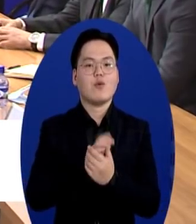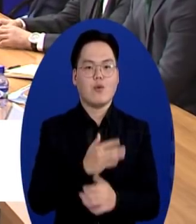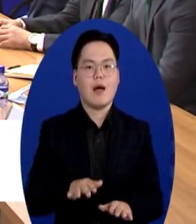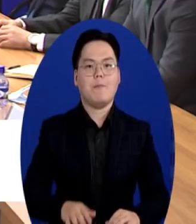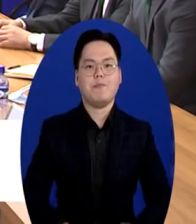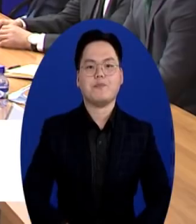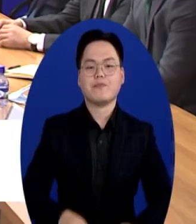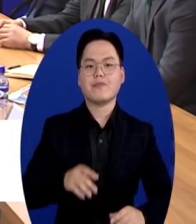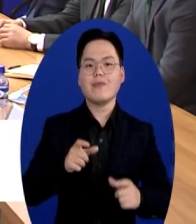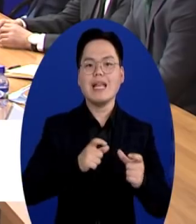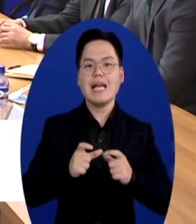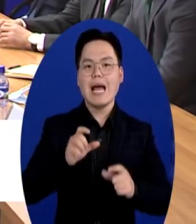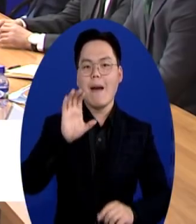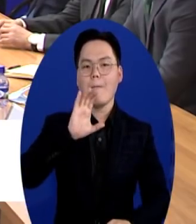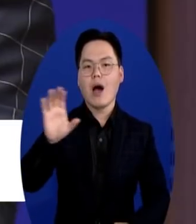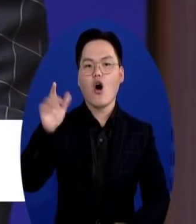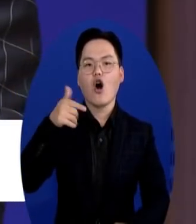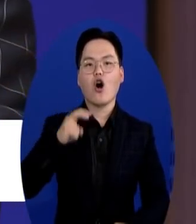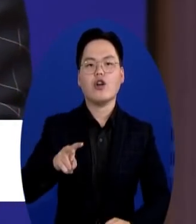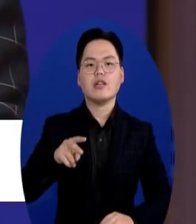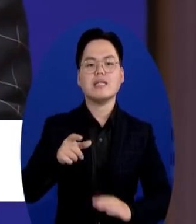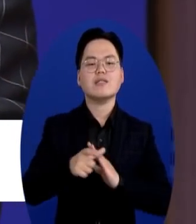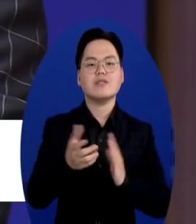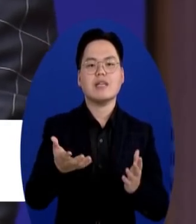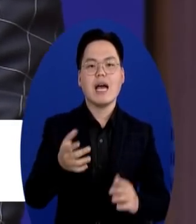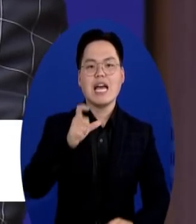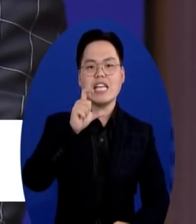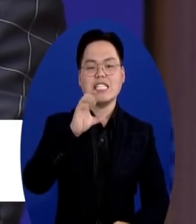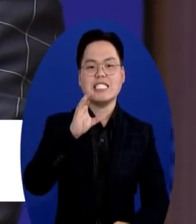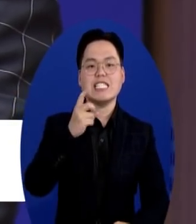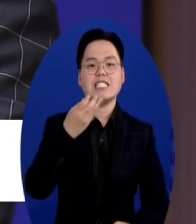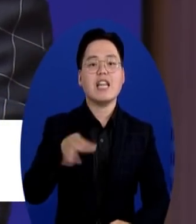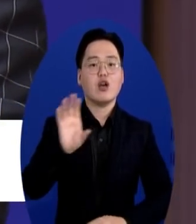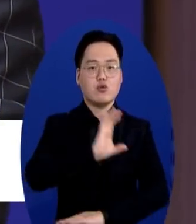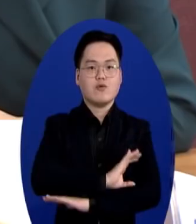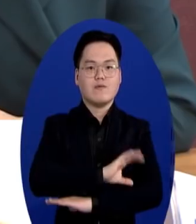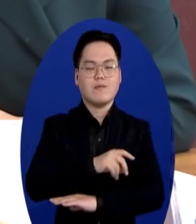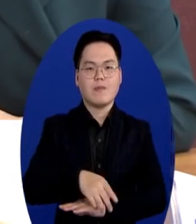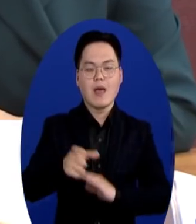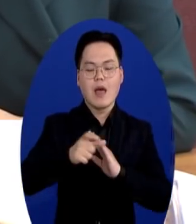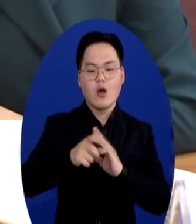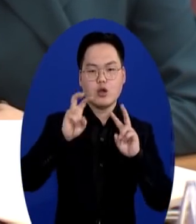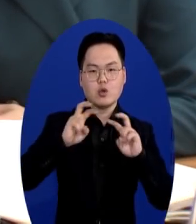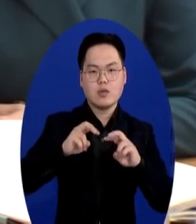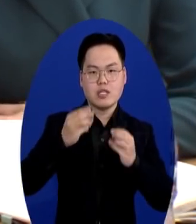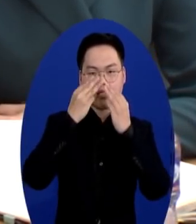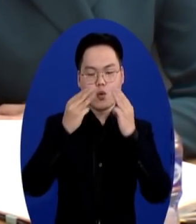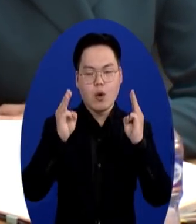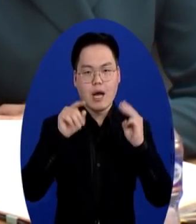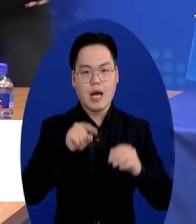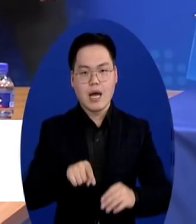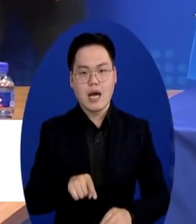засгийн салбарын гол мэрэгжилтнүүдийг бэлддэг санхүү эдийн засгийн сургуулийн хувьд судалгаа, эрдэм шинжилгээний ажлууд хийх, ирээдүйн шилдэг банкруудыг